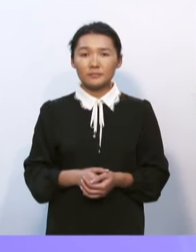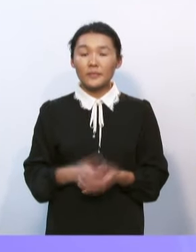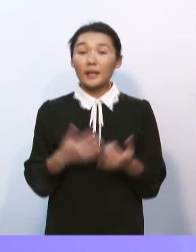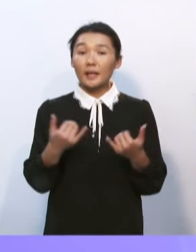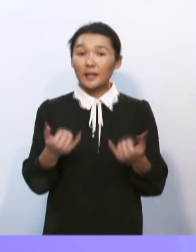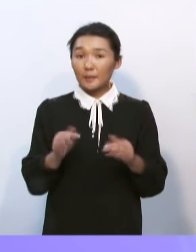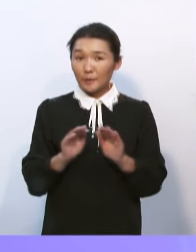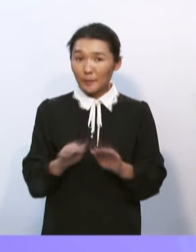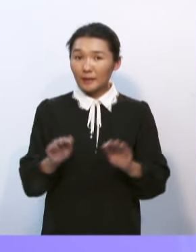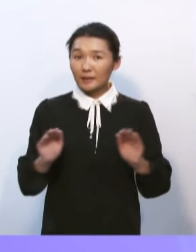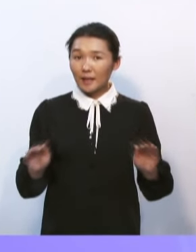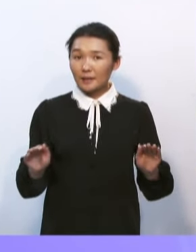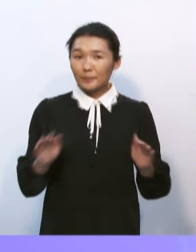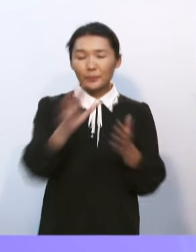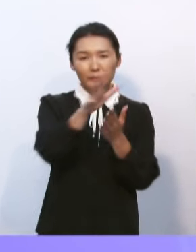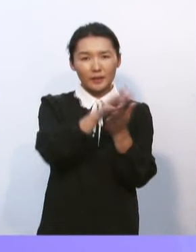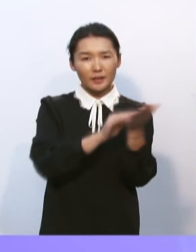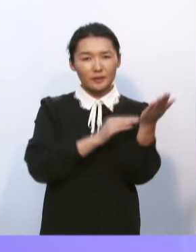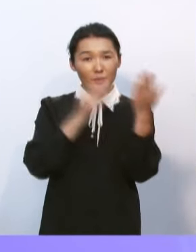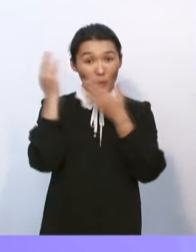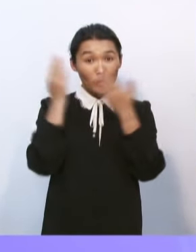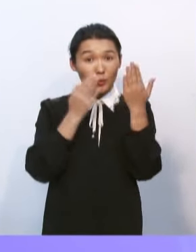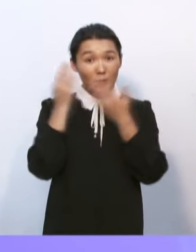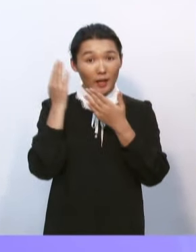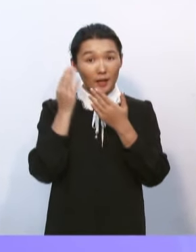Эми балдар, текстти окугула.